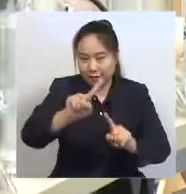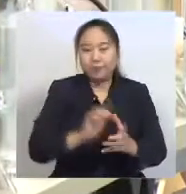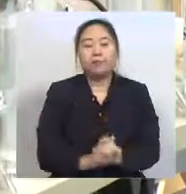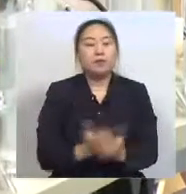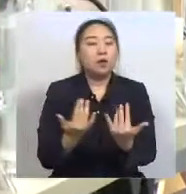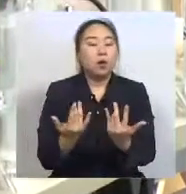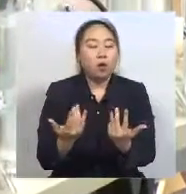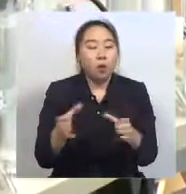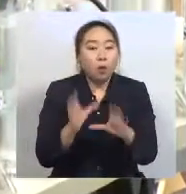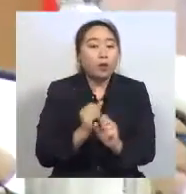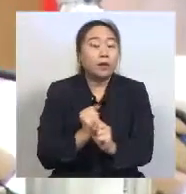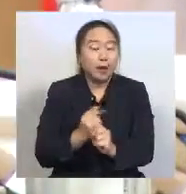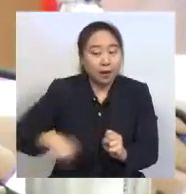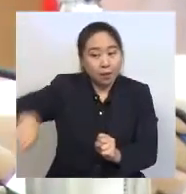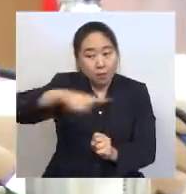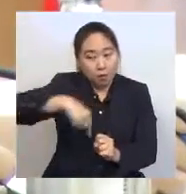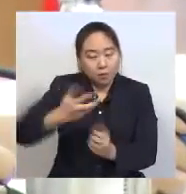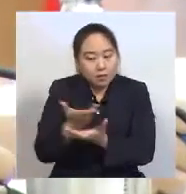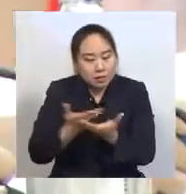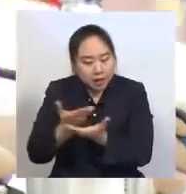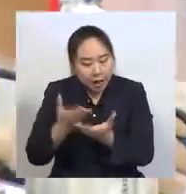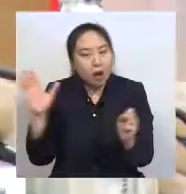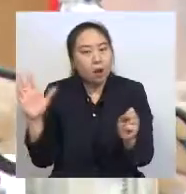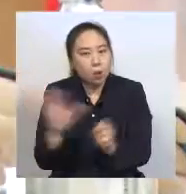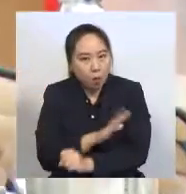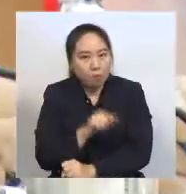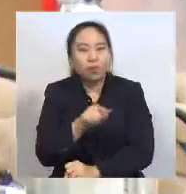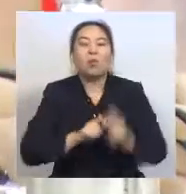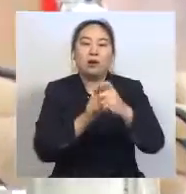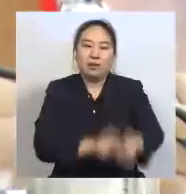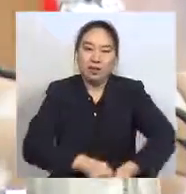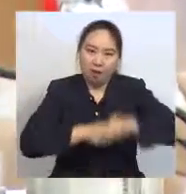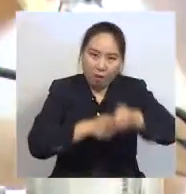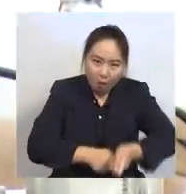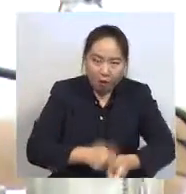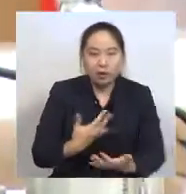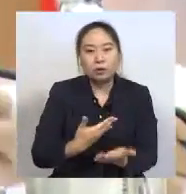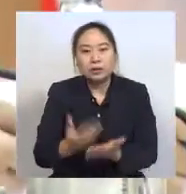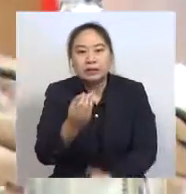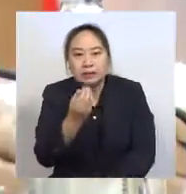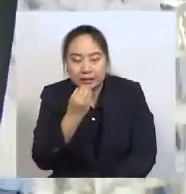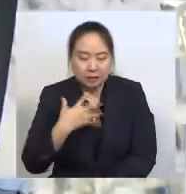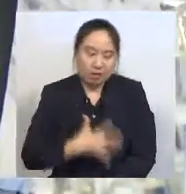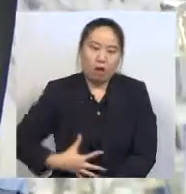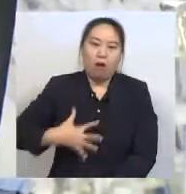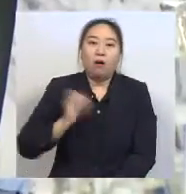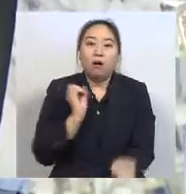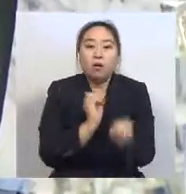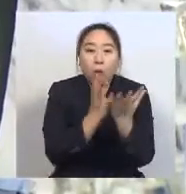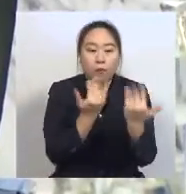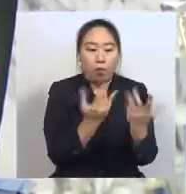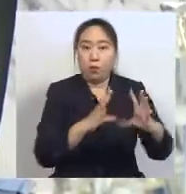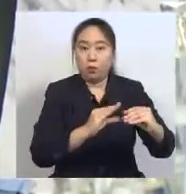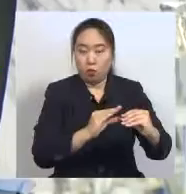บครบถ้วนรอบด้านแล้วพบว่าเป็นวัตถุอันตรายต่อสุขภาพของเกษตรกรและผู้บริโภคโดยจะนำผลการประชุมเสนอนายกรัฐมน